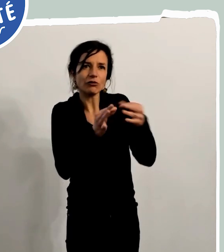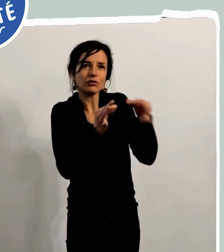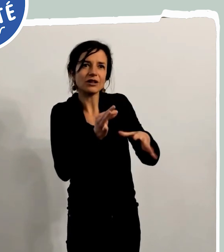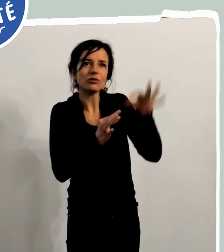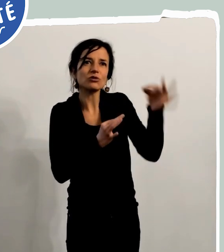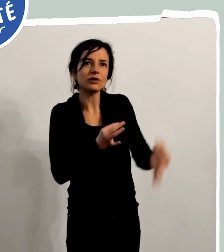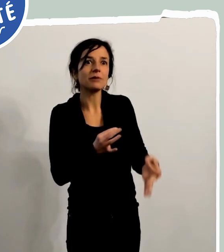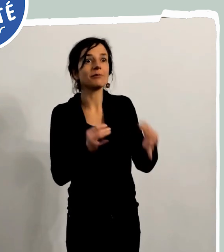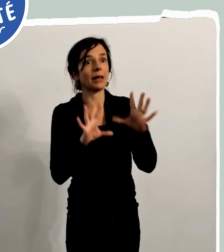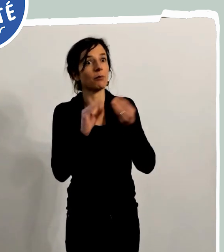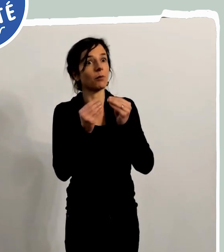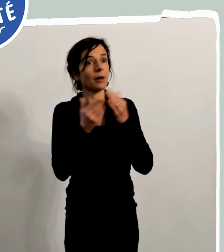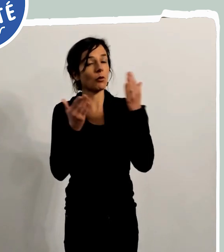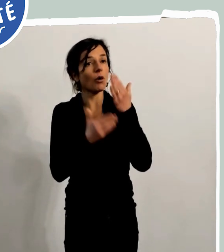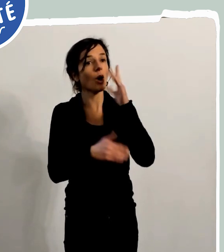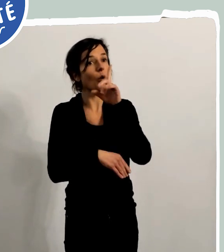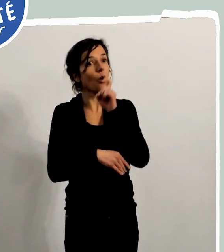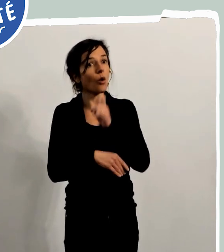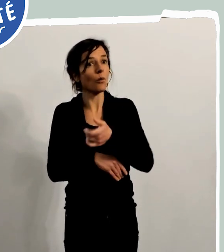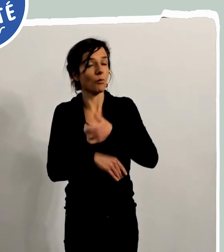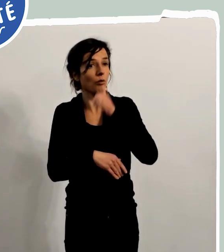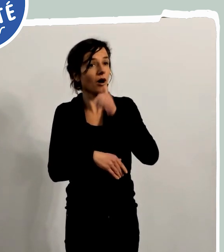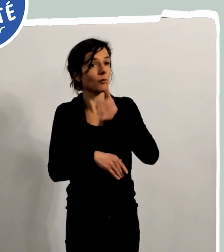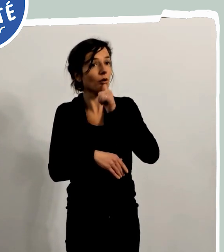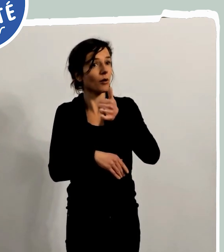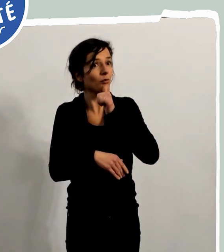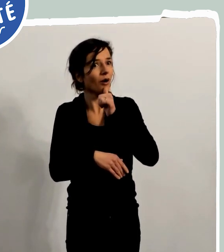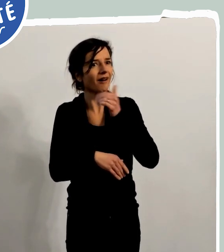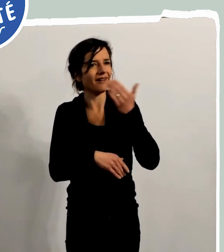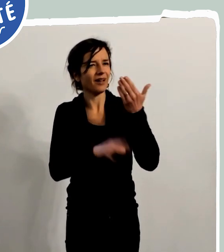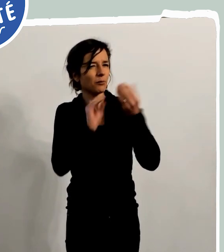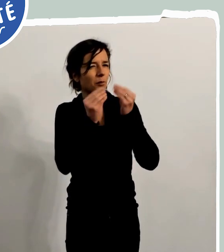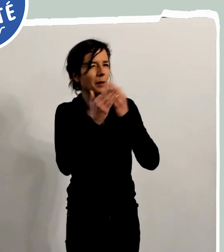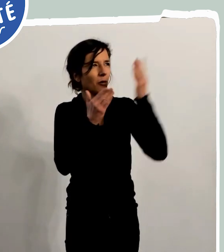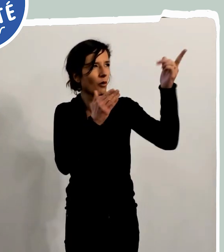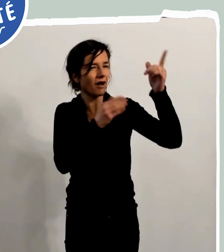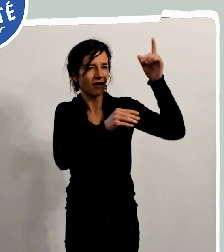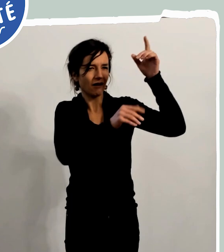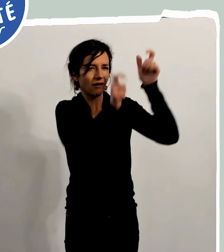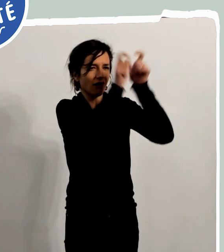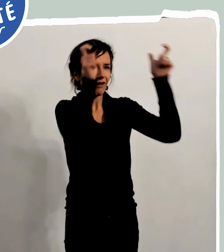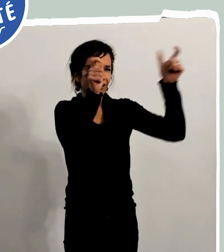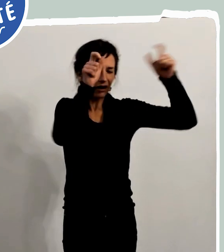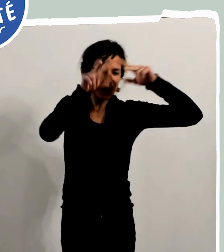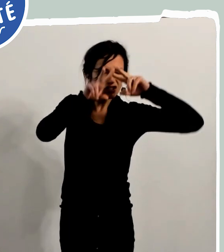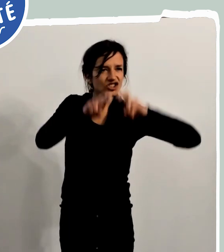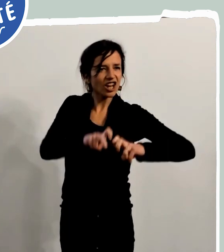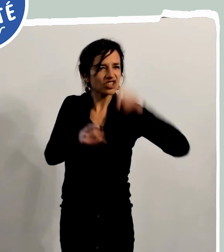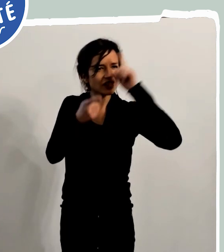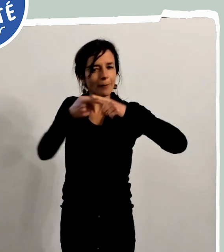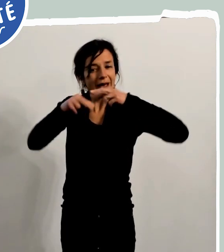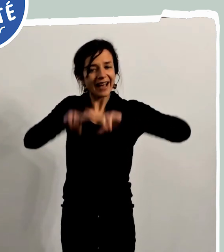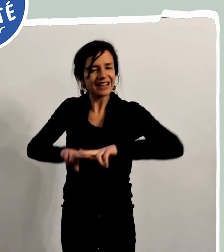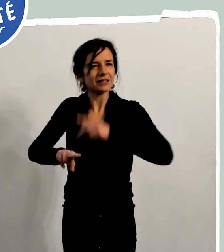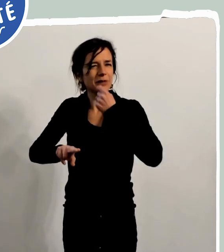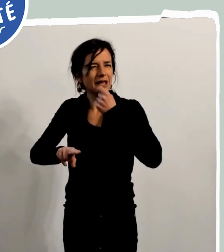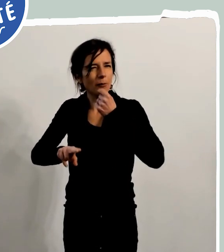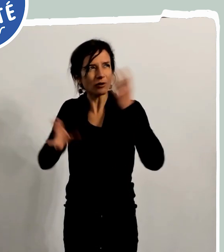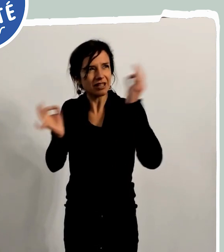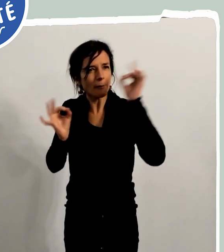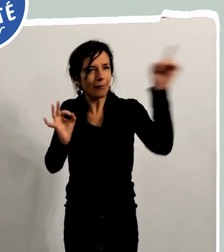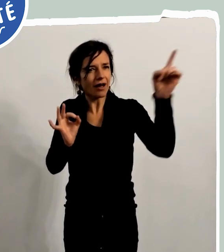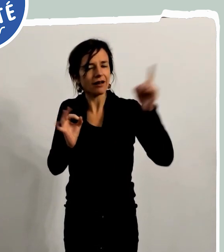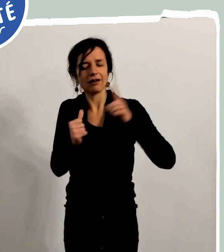c'est que dans l'eau que l'on boit, il n'y a pas de surveillance vis-à-vis de ces résidus médicamenteux. Il y a une surveillance vis-à-vis des